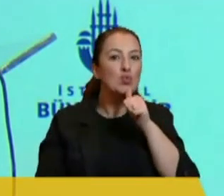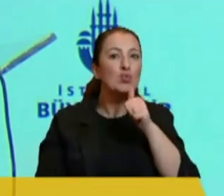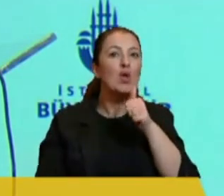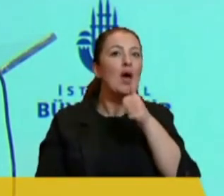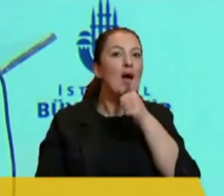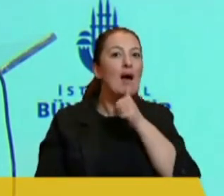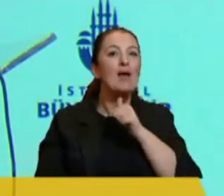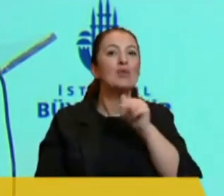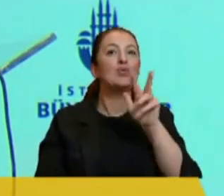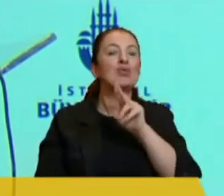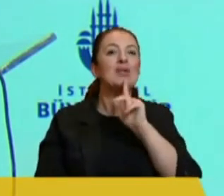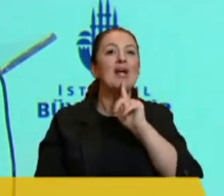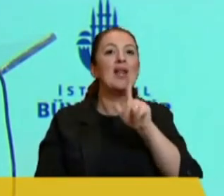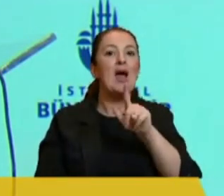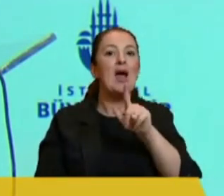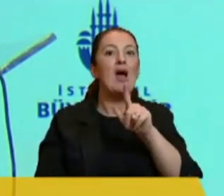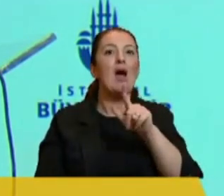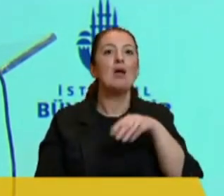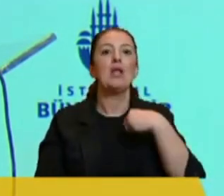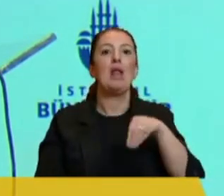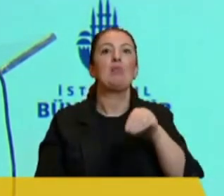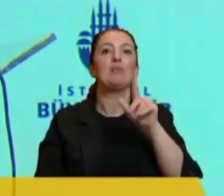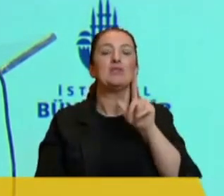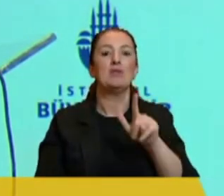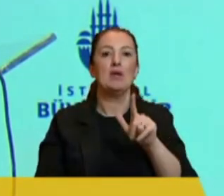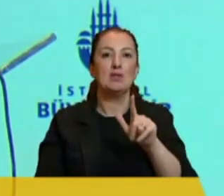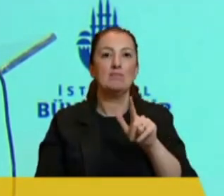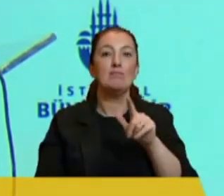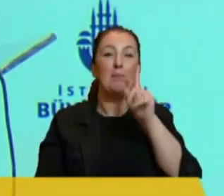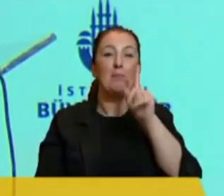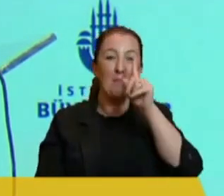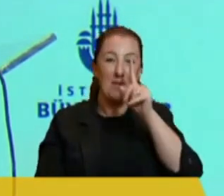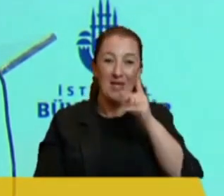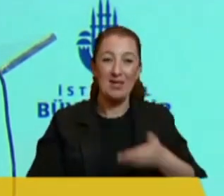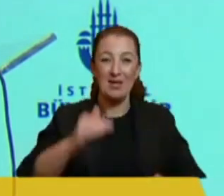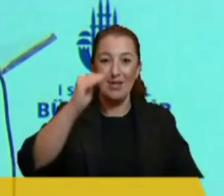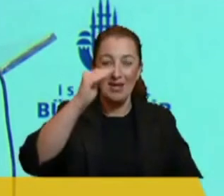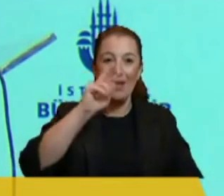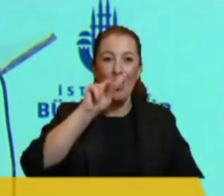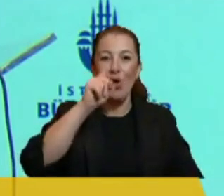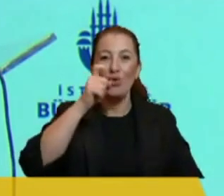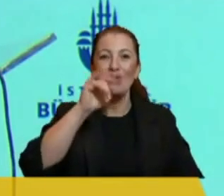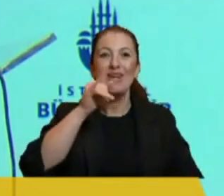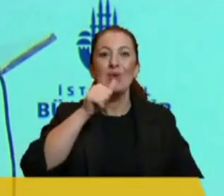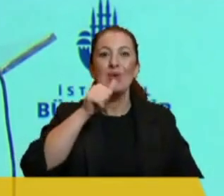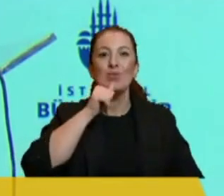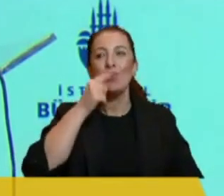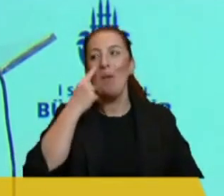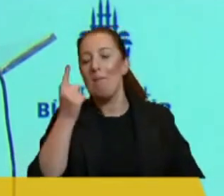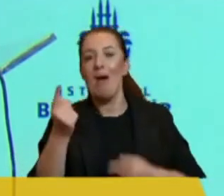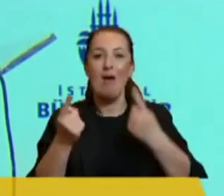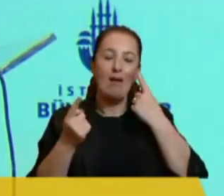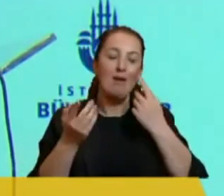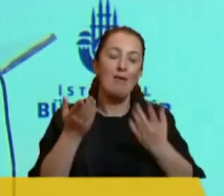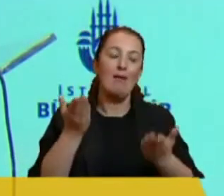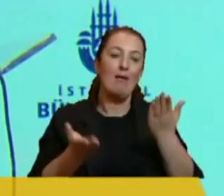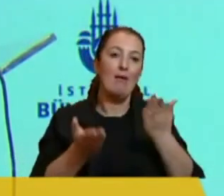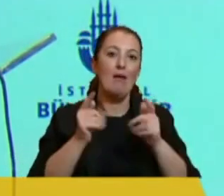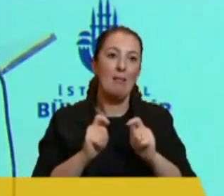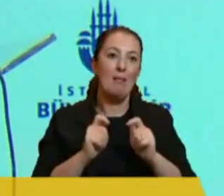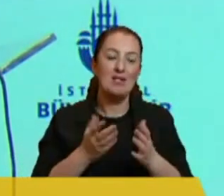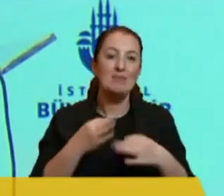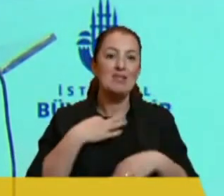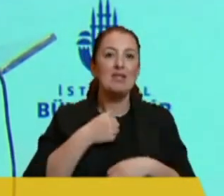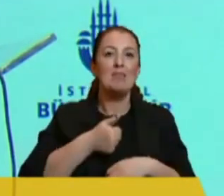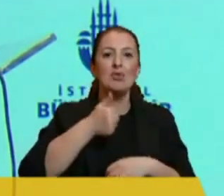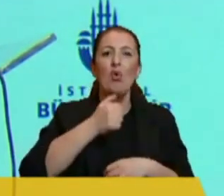630 liraya satmamız lazım yani Damacana suyla mukas ettiğimizde sayım Sayın